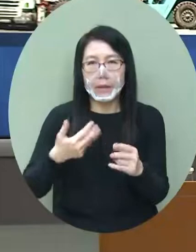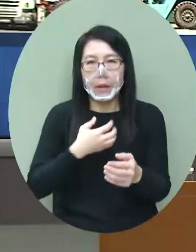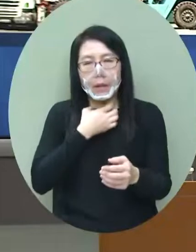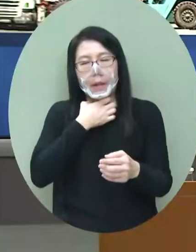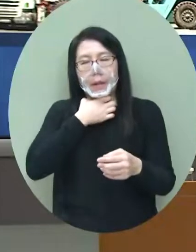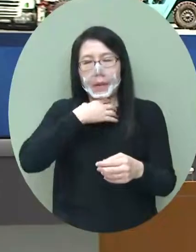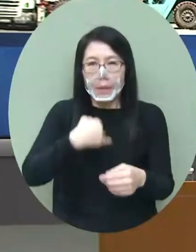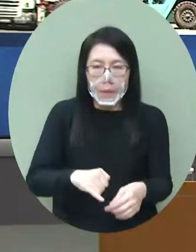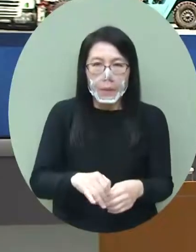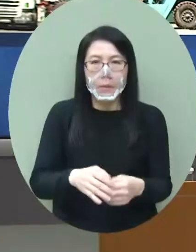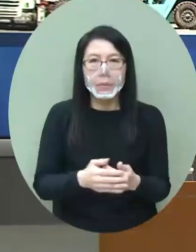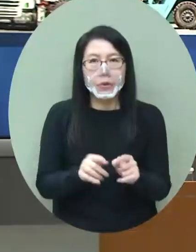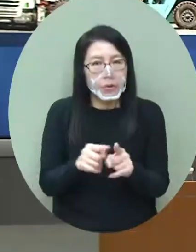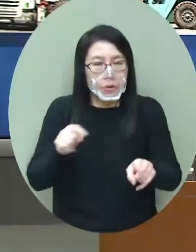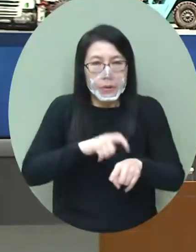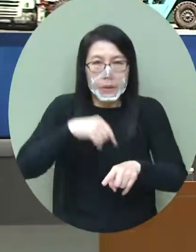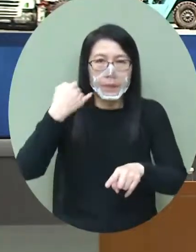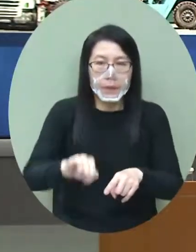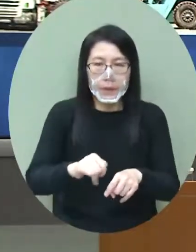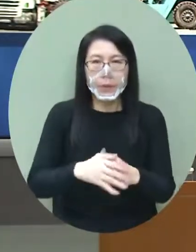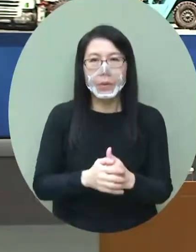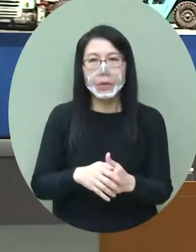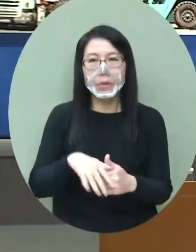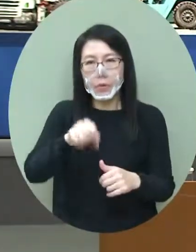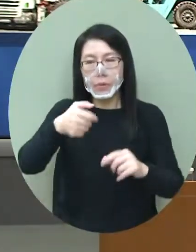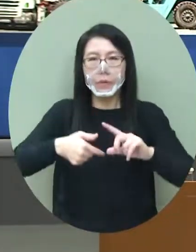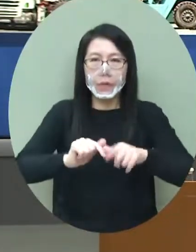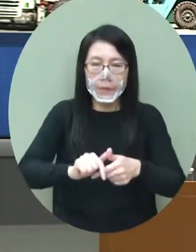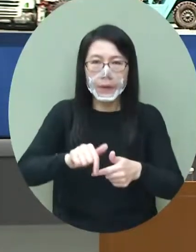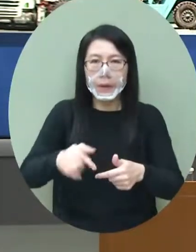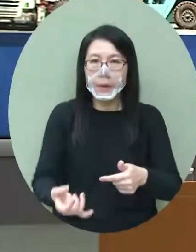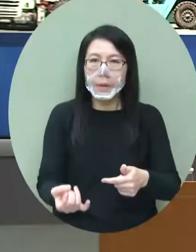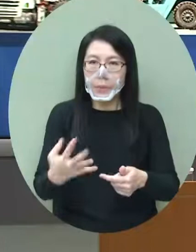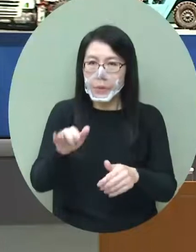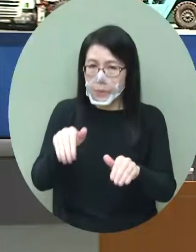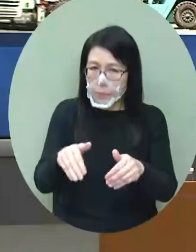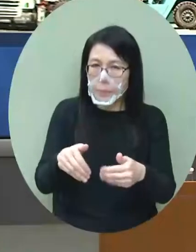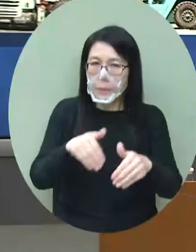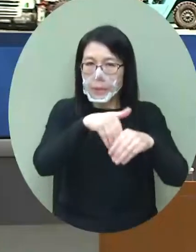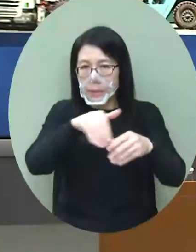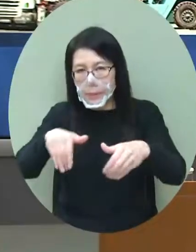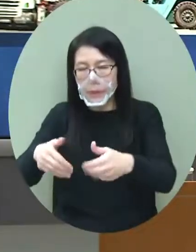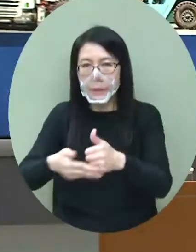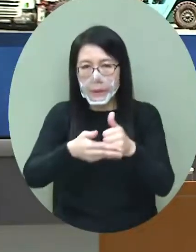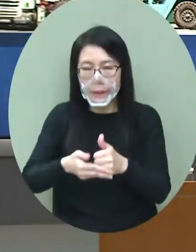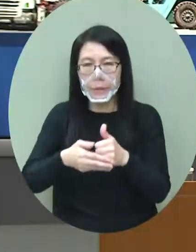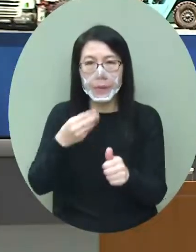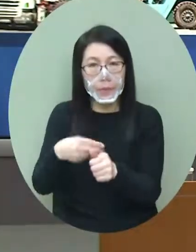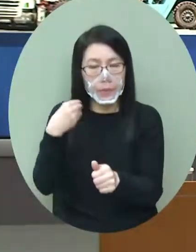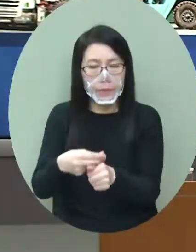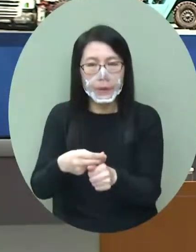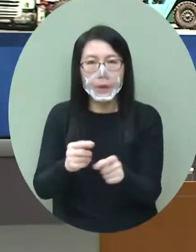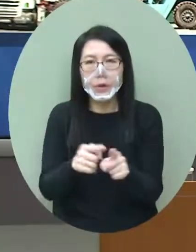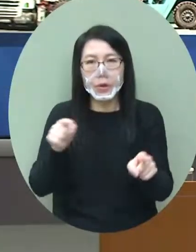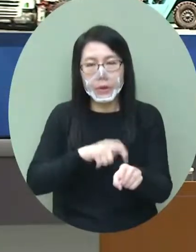因此呢这个人手更加短缺，长期已经不够了。我们用的方法当然是本地招聘和培训，可是呢